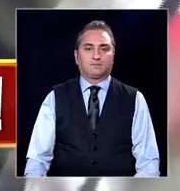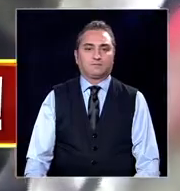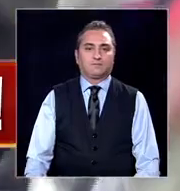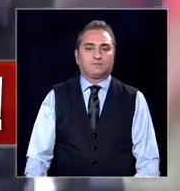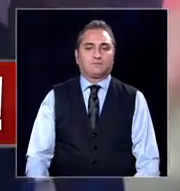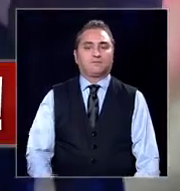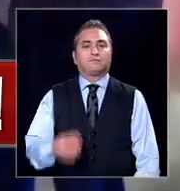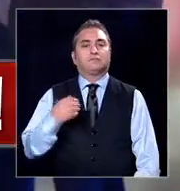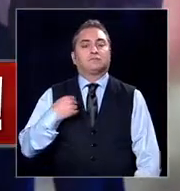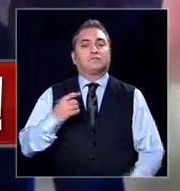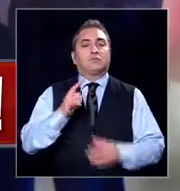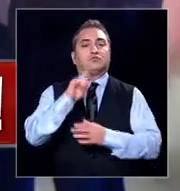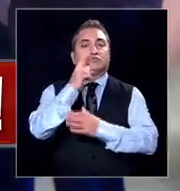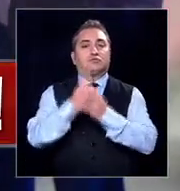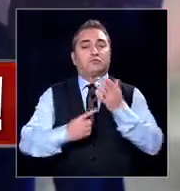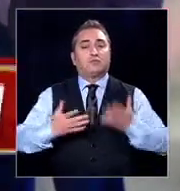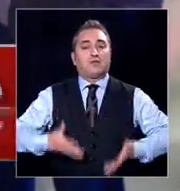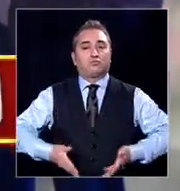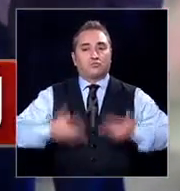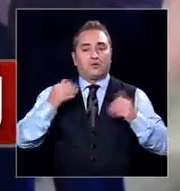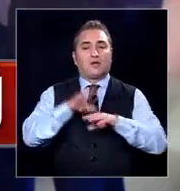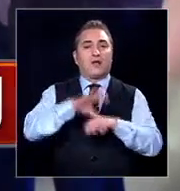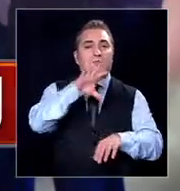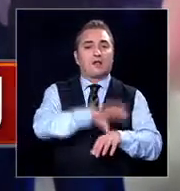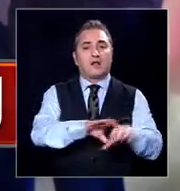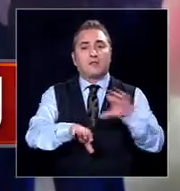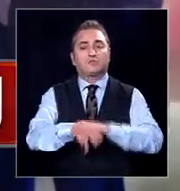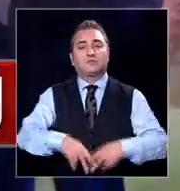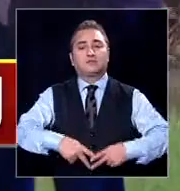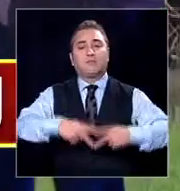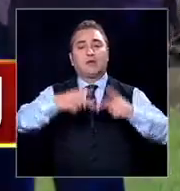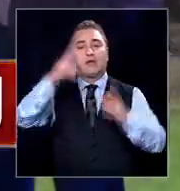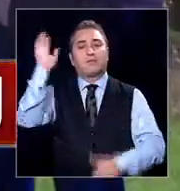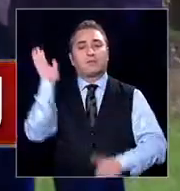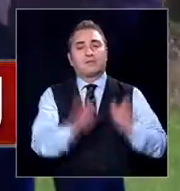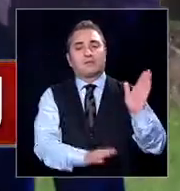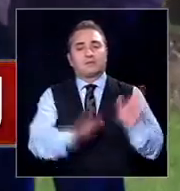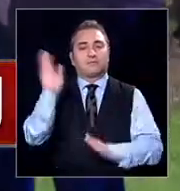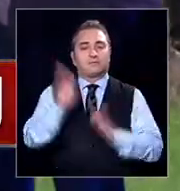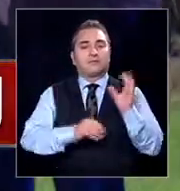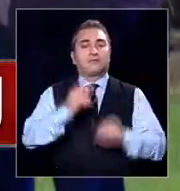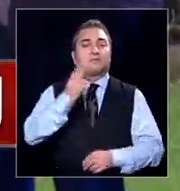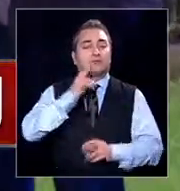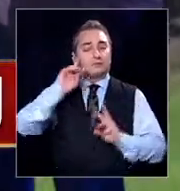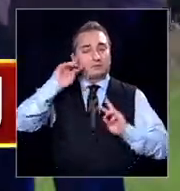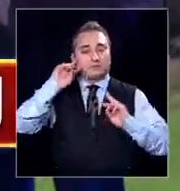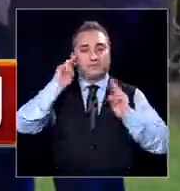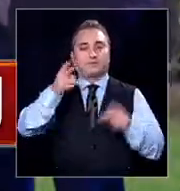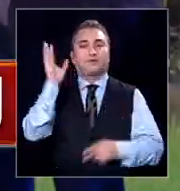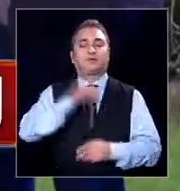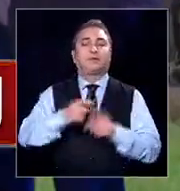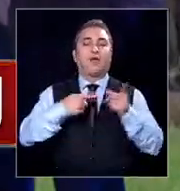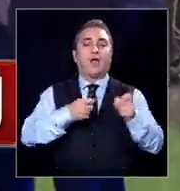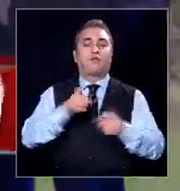Kendisini çırılçıplak soyan, ellerini kelepçeleyip sabaha kadar döven kocasını av tüfeğiyle öldürdü. O gözaltına